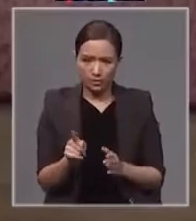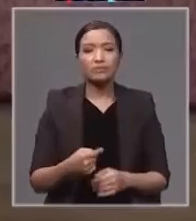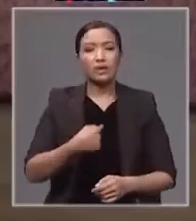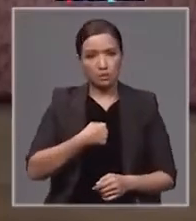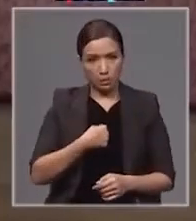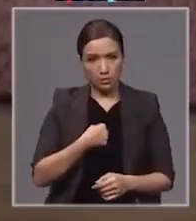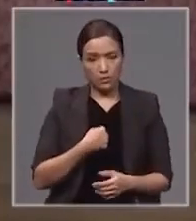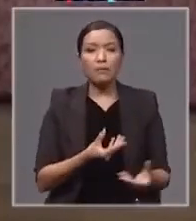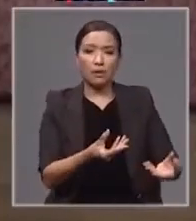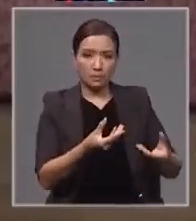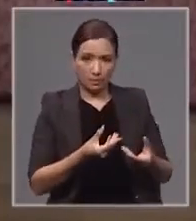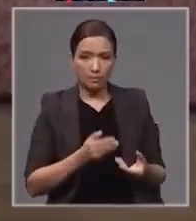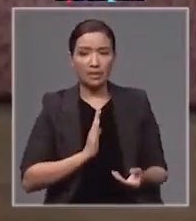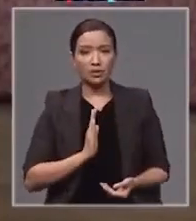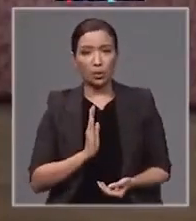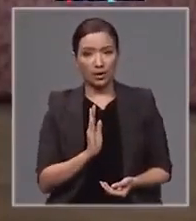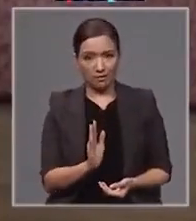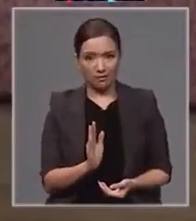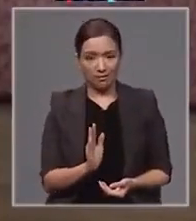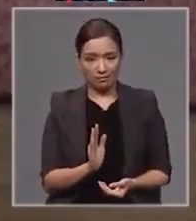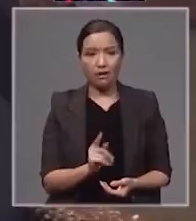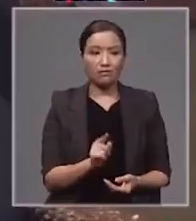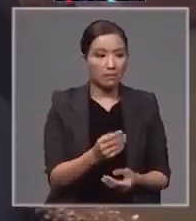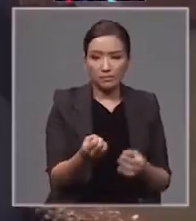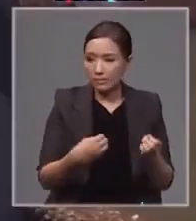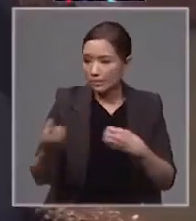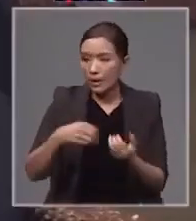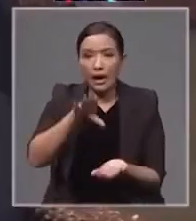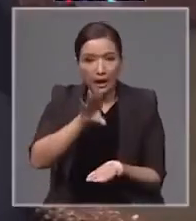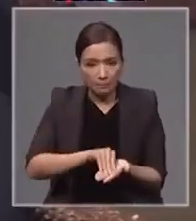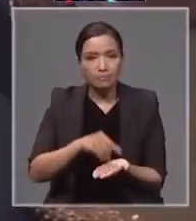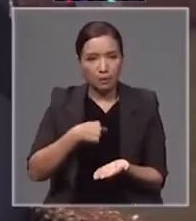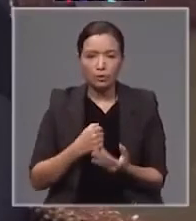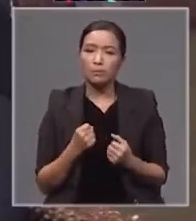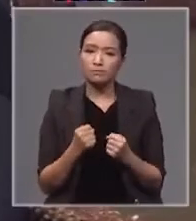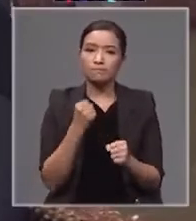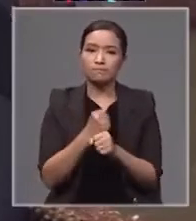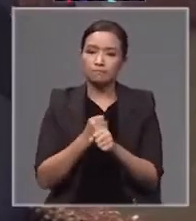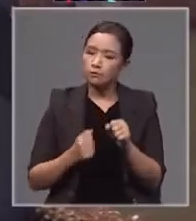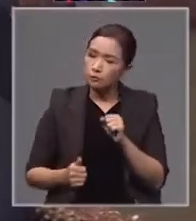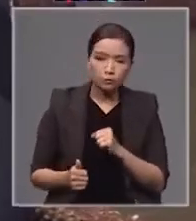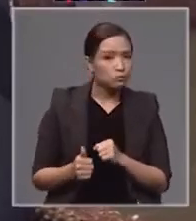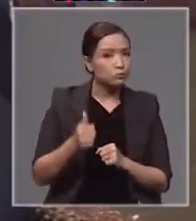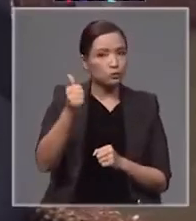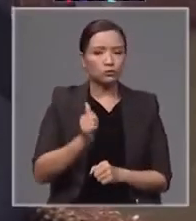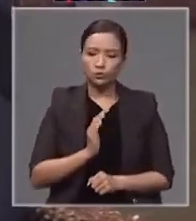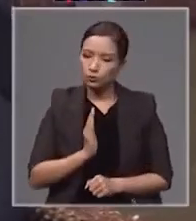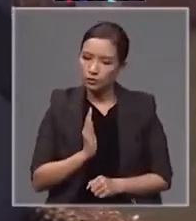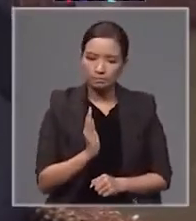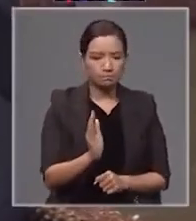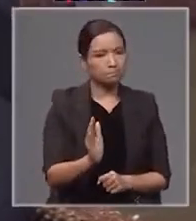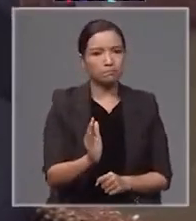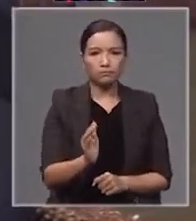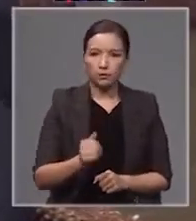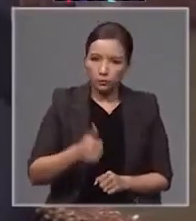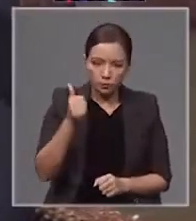ในเรื่องที่จะเป็นตัวกลางในการรับฟังความเห็นเนี่ยผมต้องทำให้ดีที่สุด นะฮะแล้วก็เที่ยงธรรมที่สุด ครับ นะ